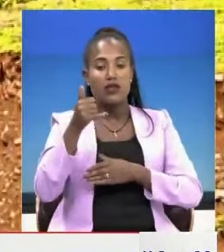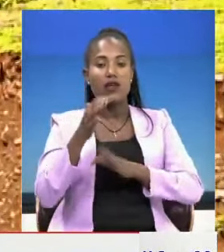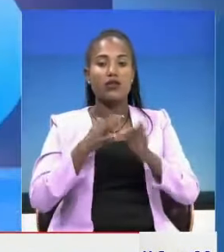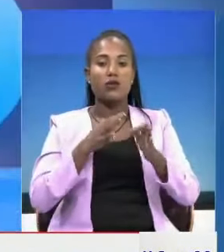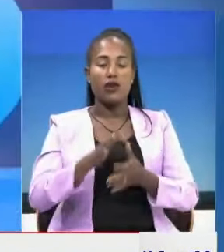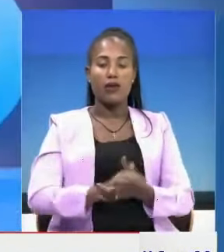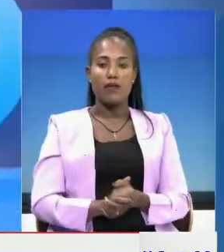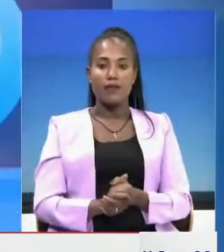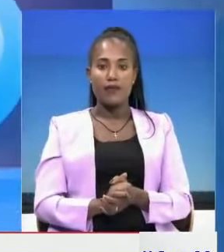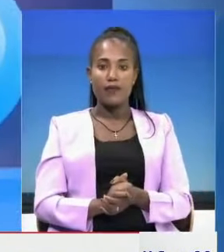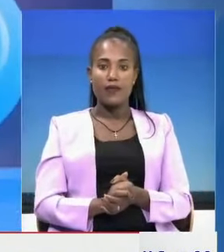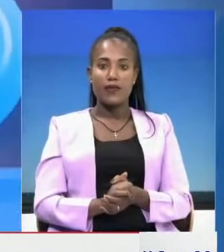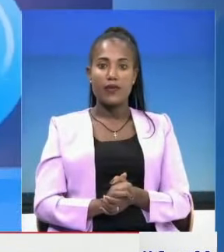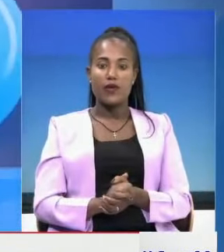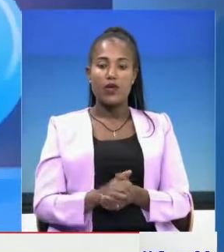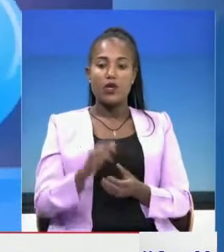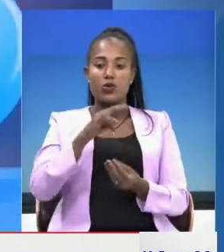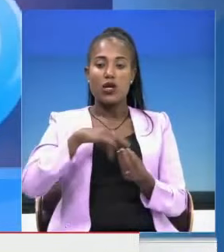ገልጸውልናል። ዞናችን ደግሞ